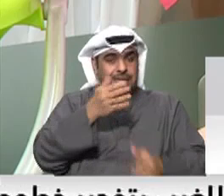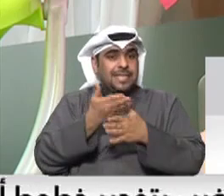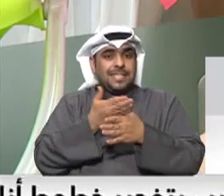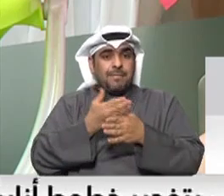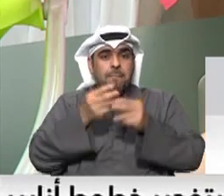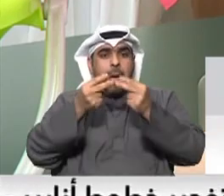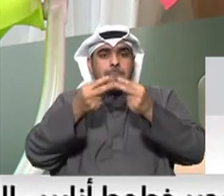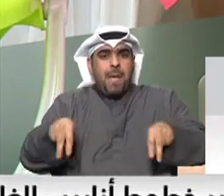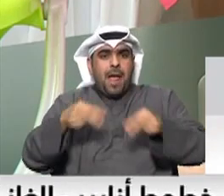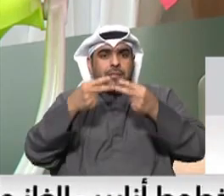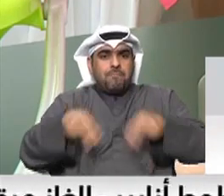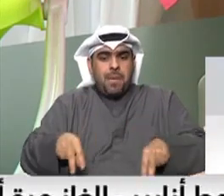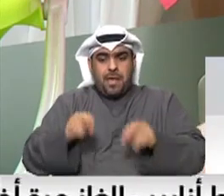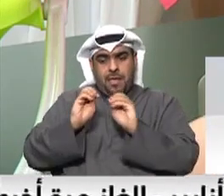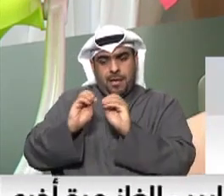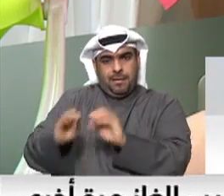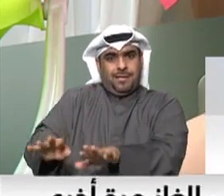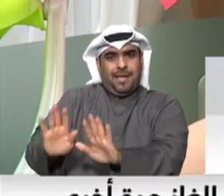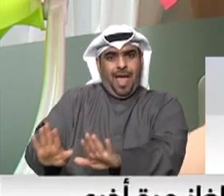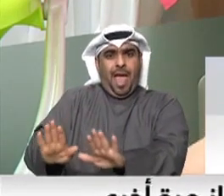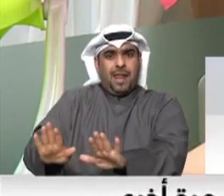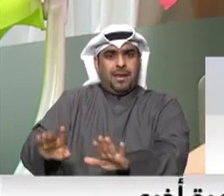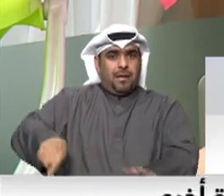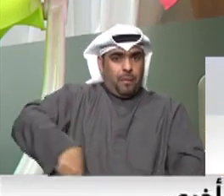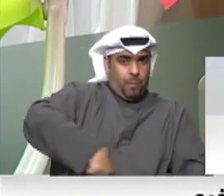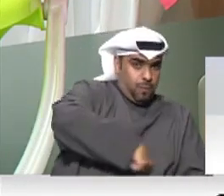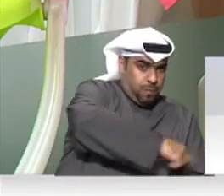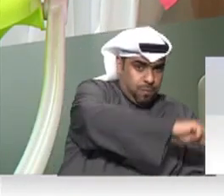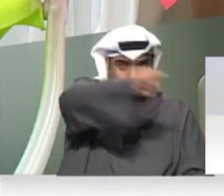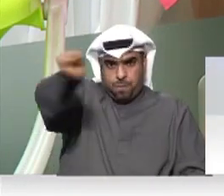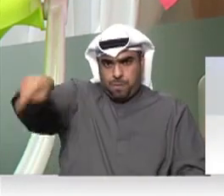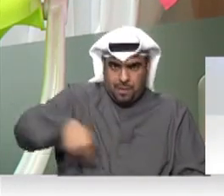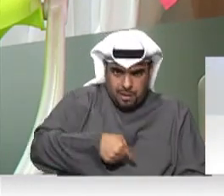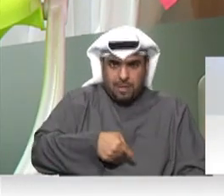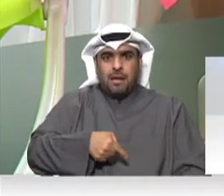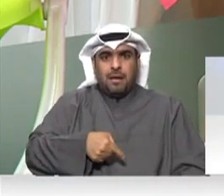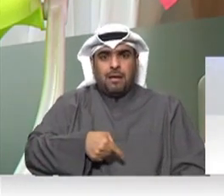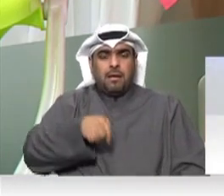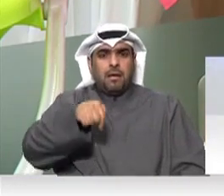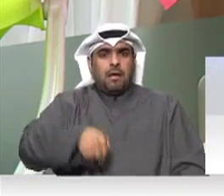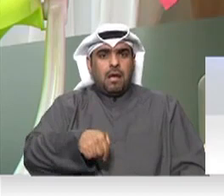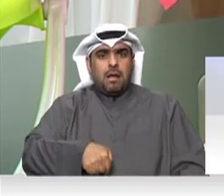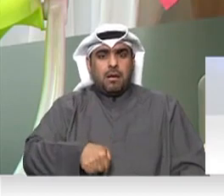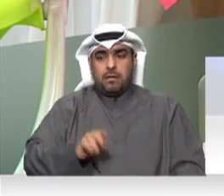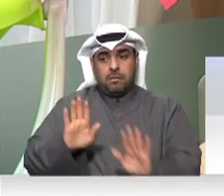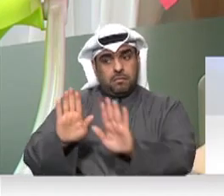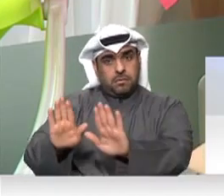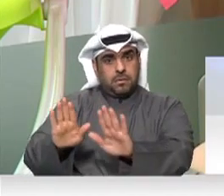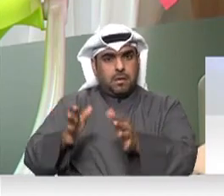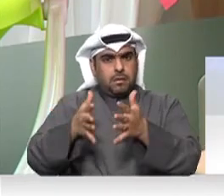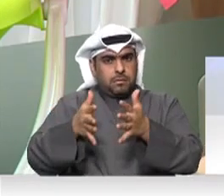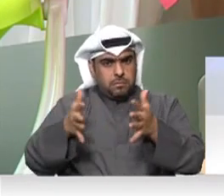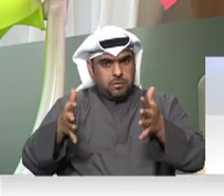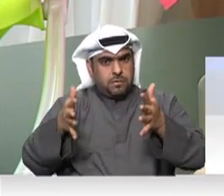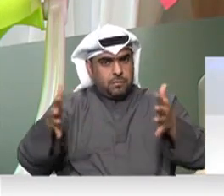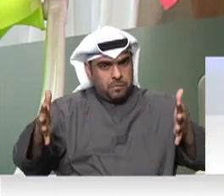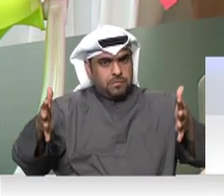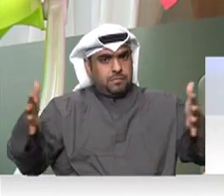ويقوم بهذه الفتره فريق من الاداره بزياره المواقع المتخصصه في